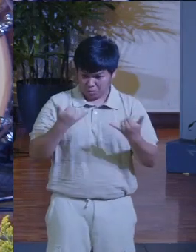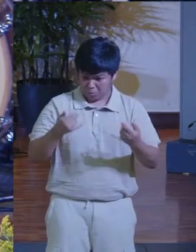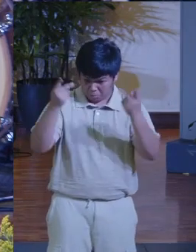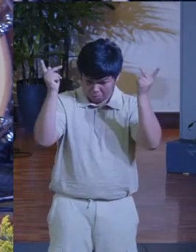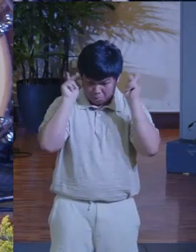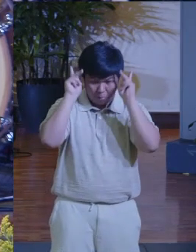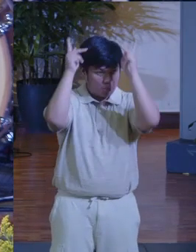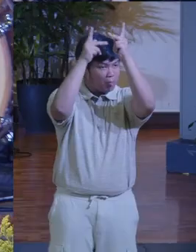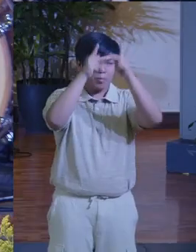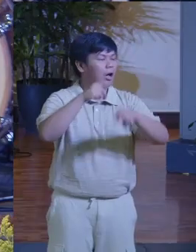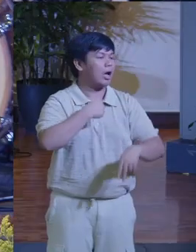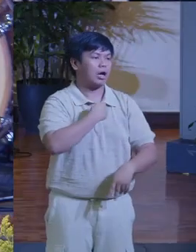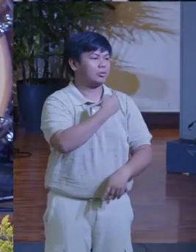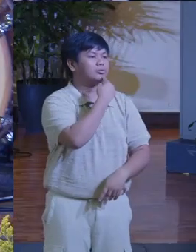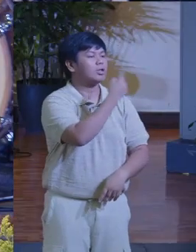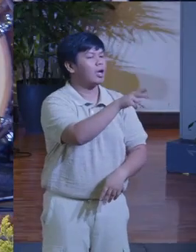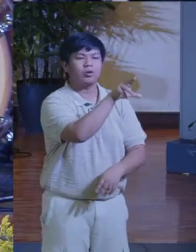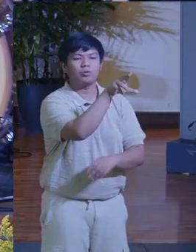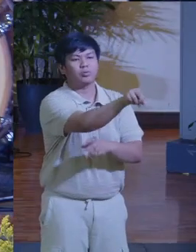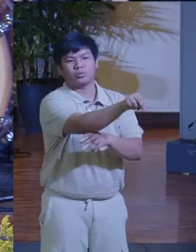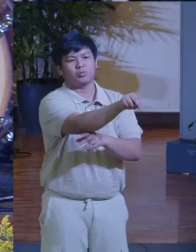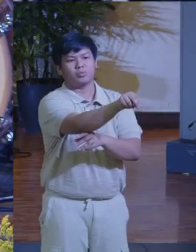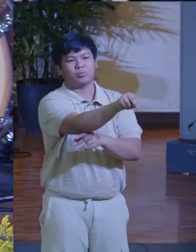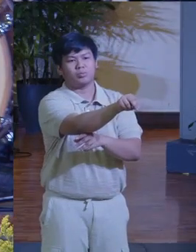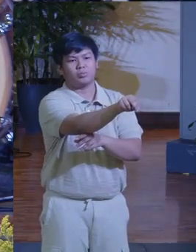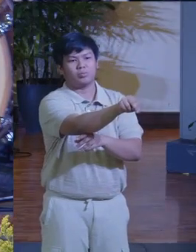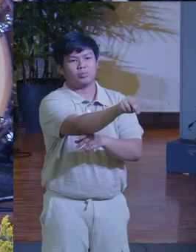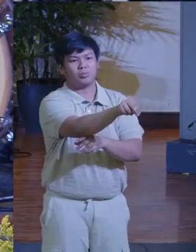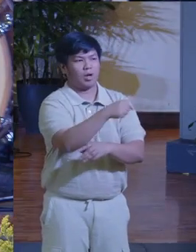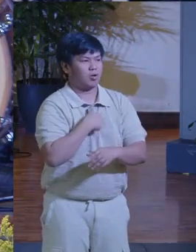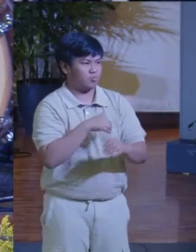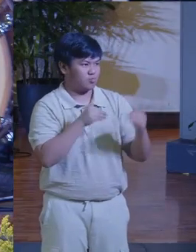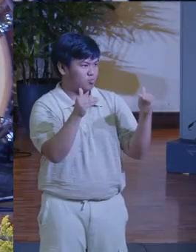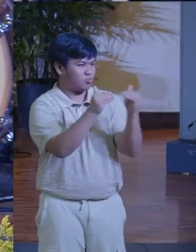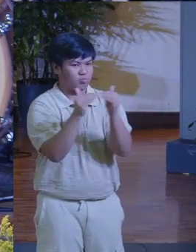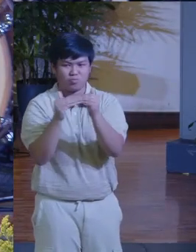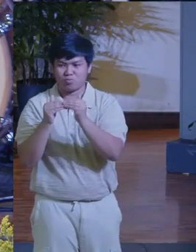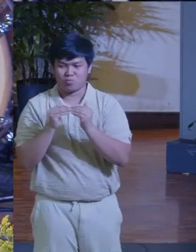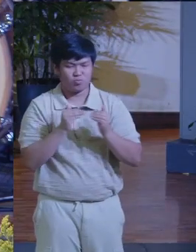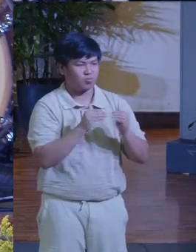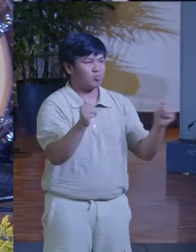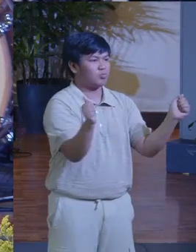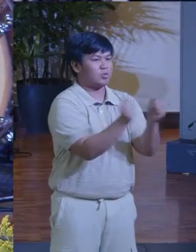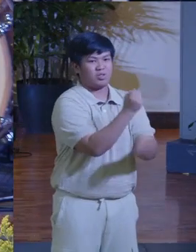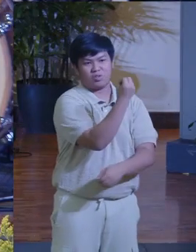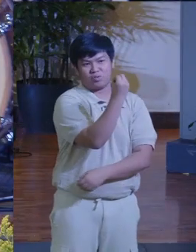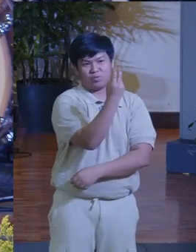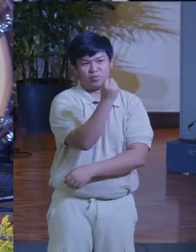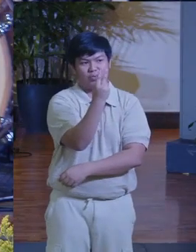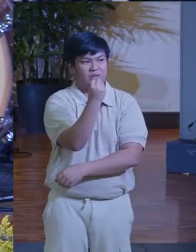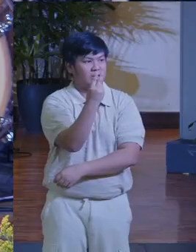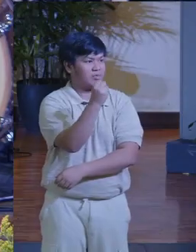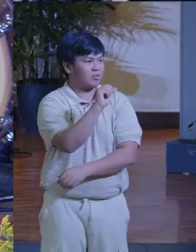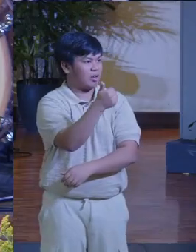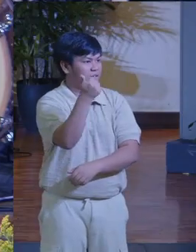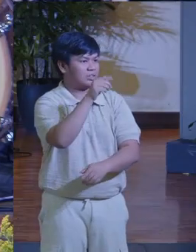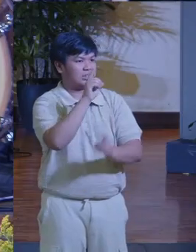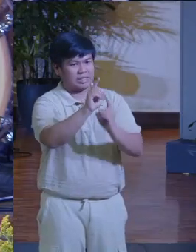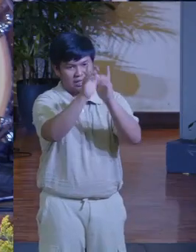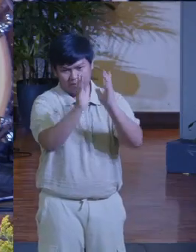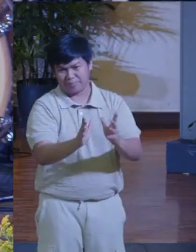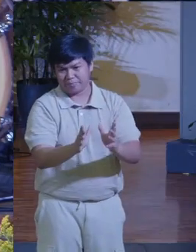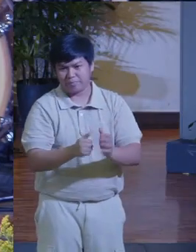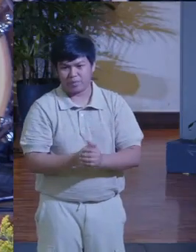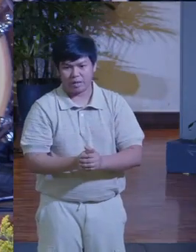sa kanya ng ganoon. At makikita natin nung last message po natin na si Apostol